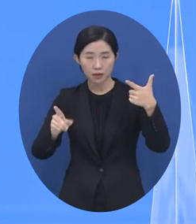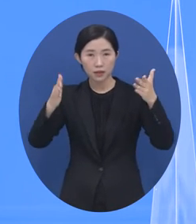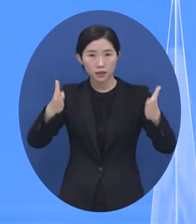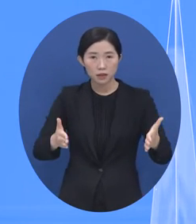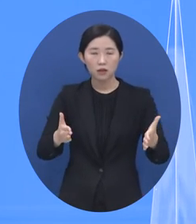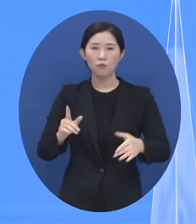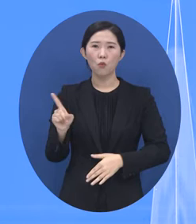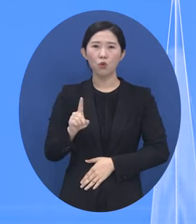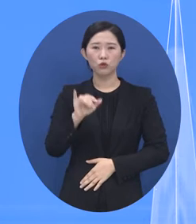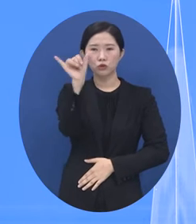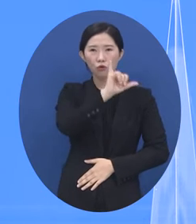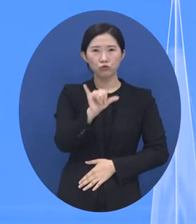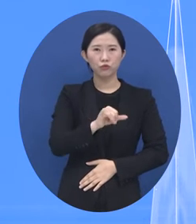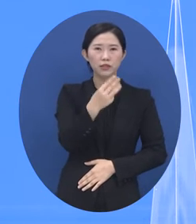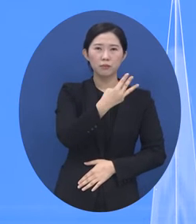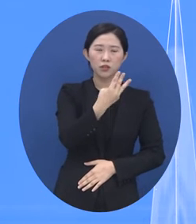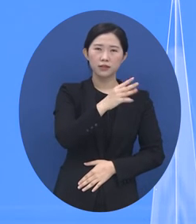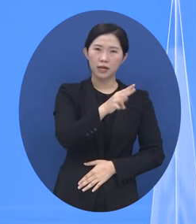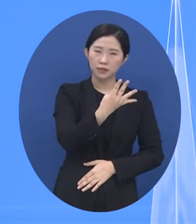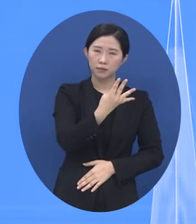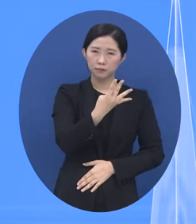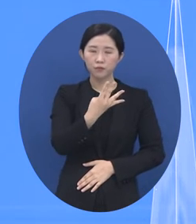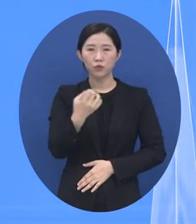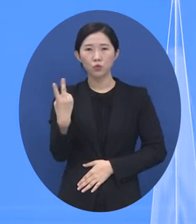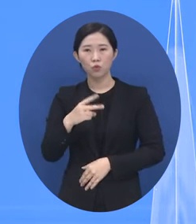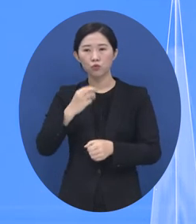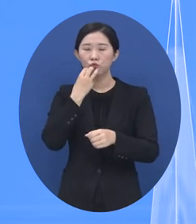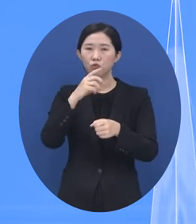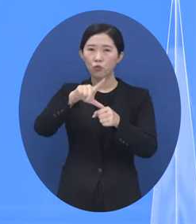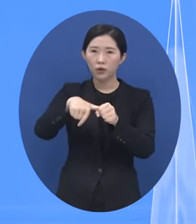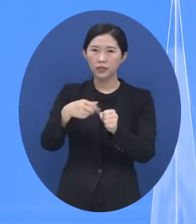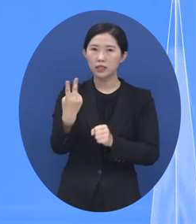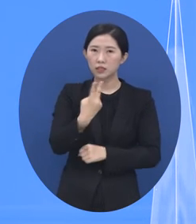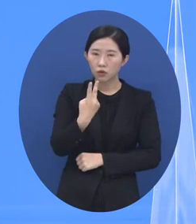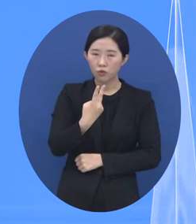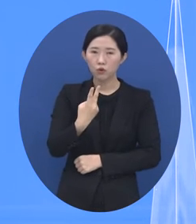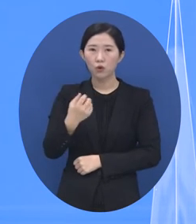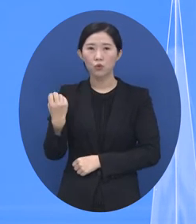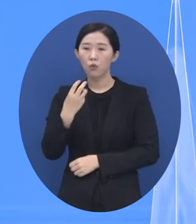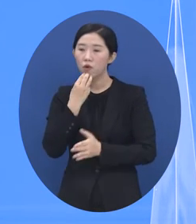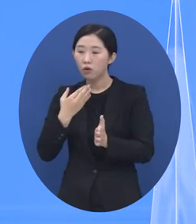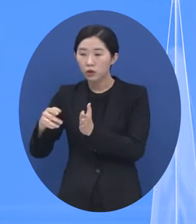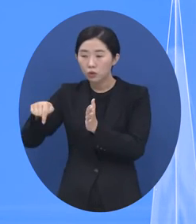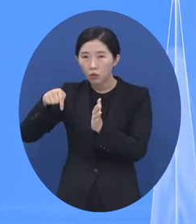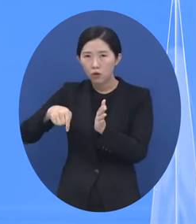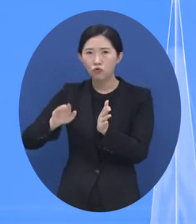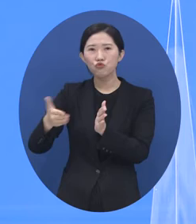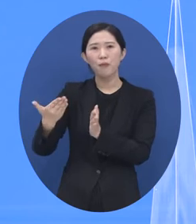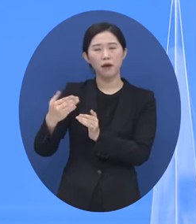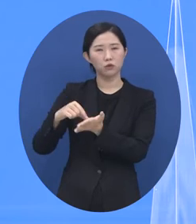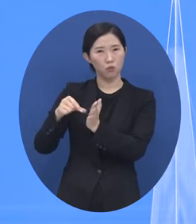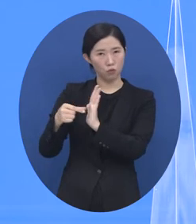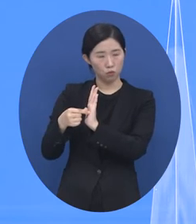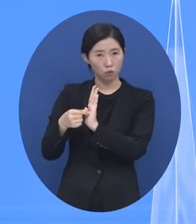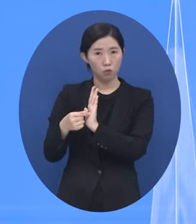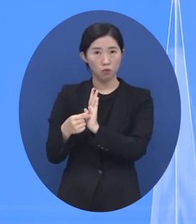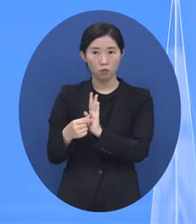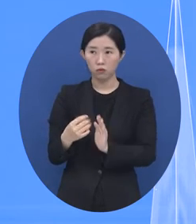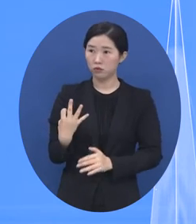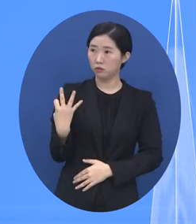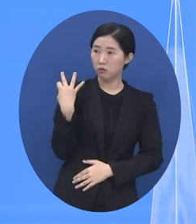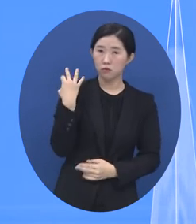전국 3,034명, 수도권 2,252명, 경기도 949명이었습니다. 그 전주